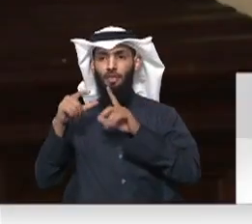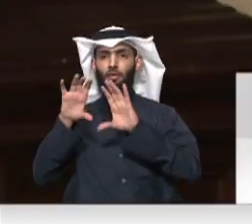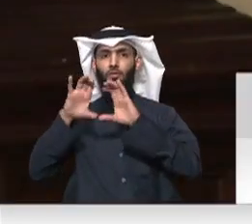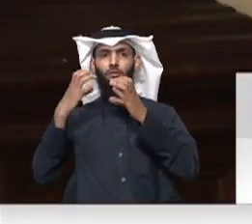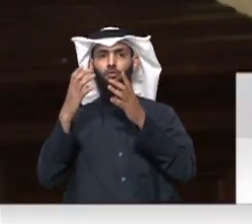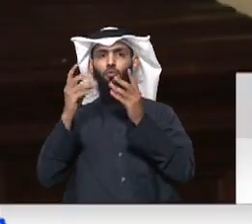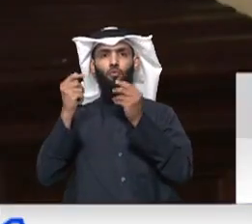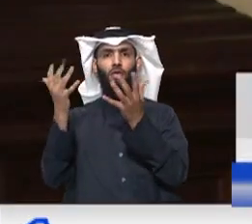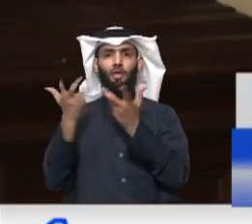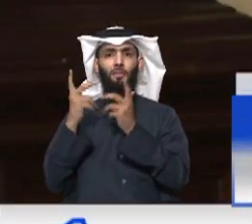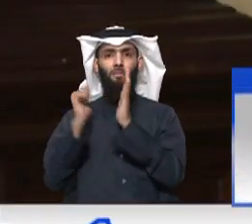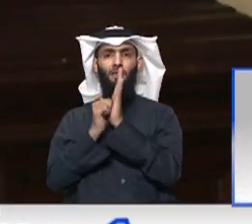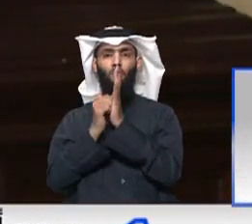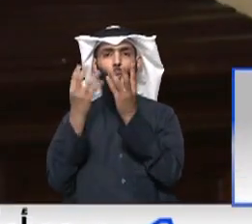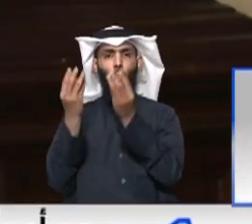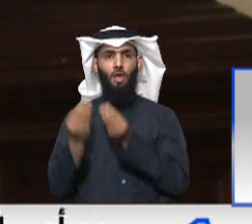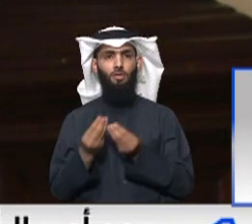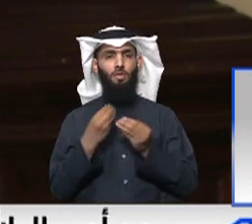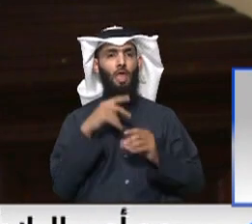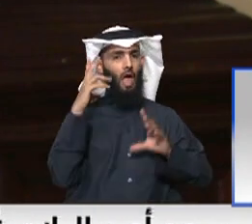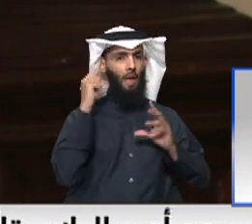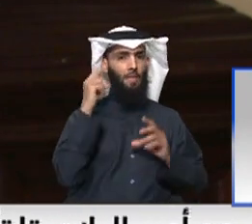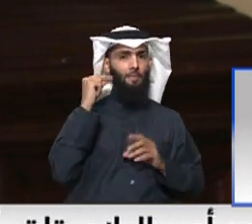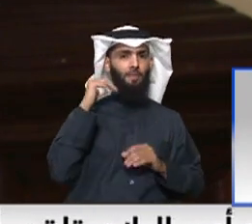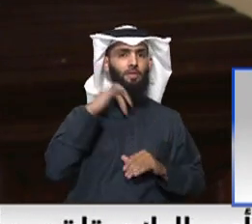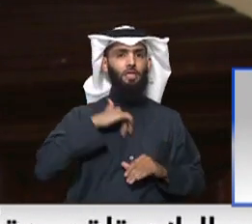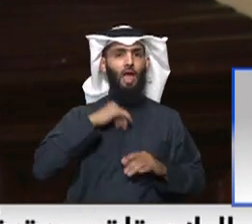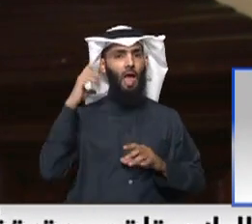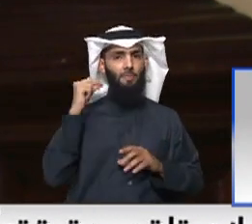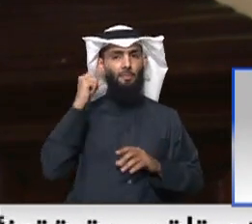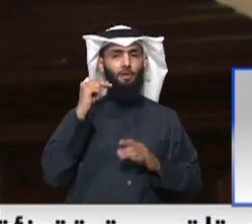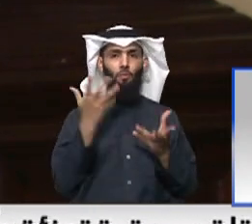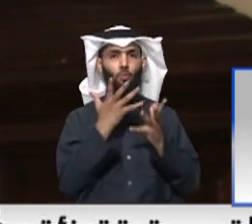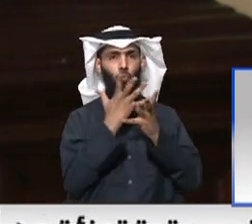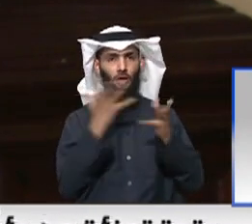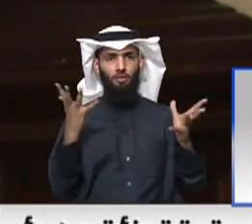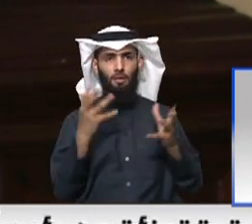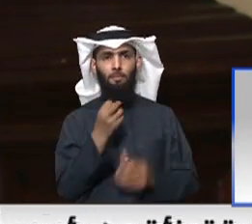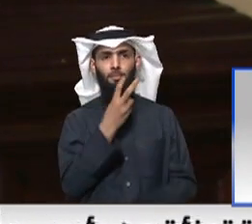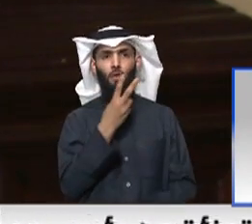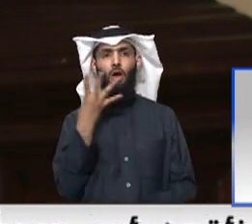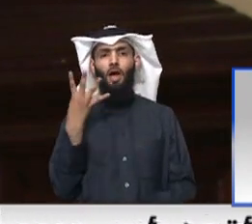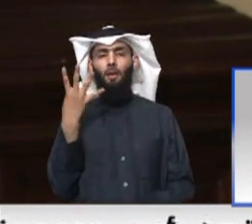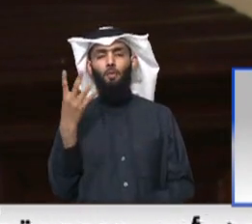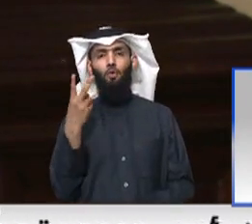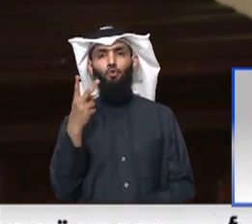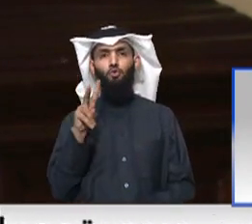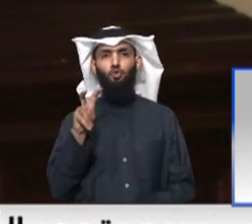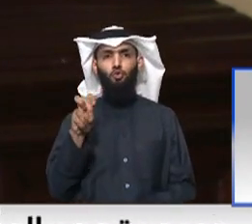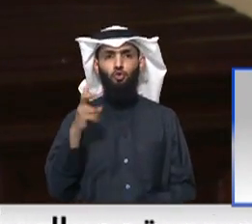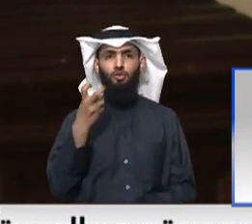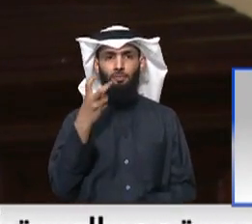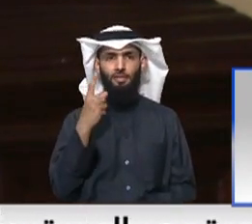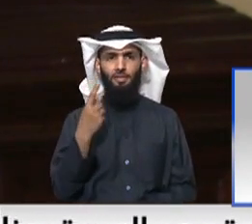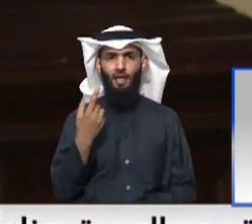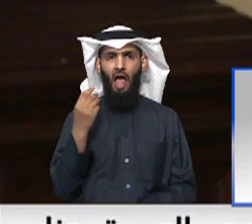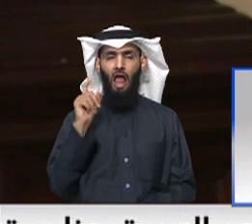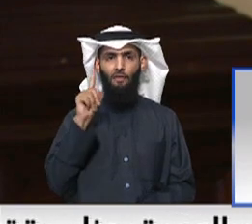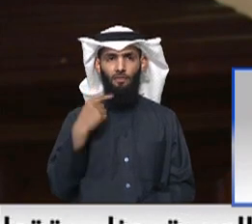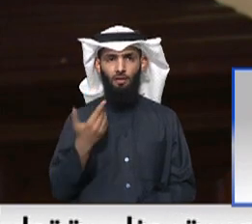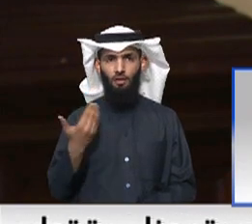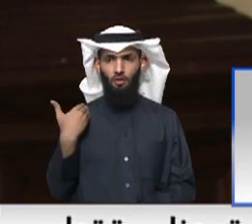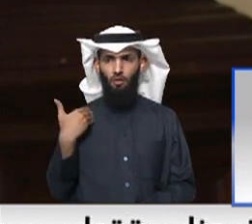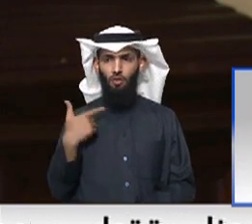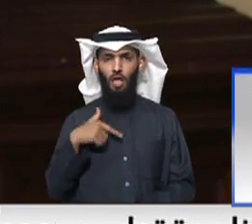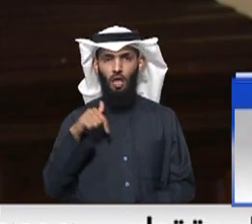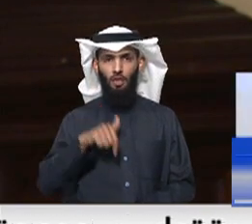البيت بالكويت متوسط قيمة البيت بحدود 470,000، هذا إلى قبل 6 أشهر تقريبا، ومتوسط قيمة